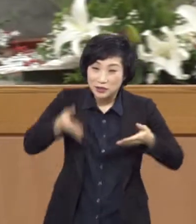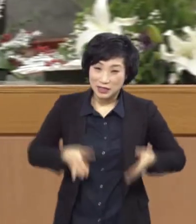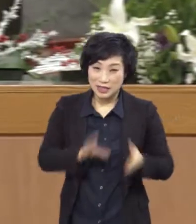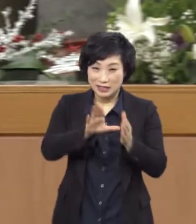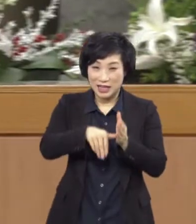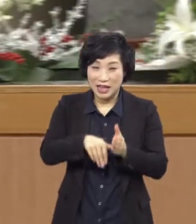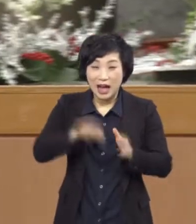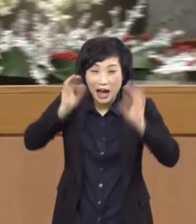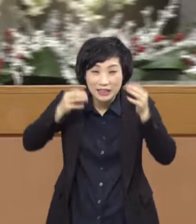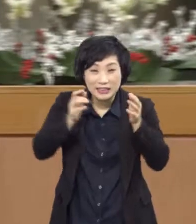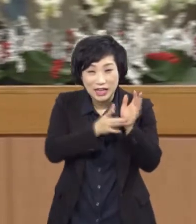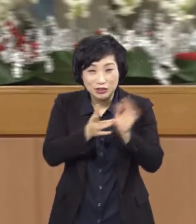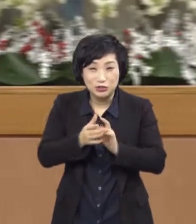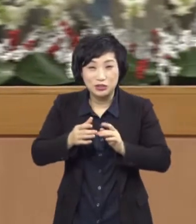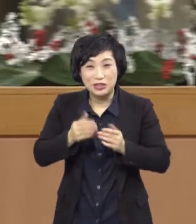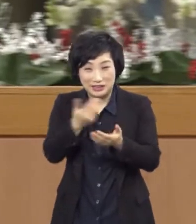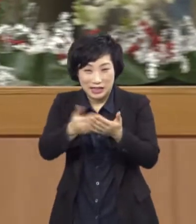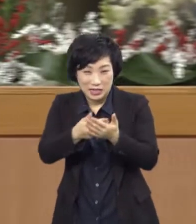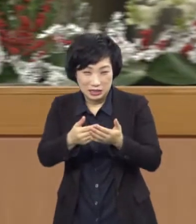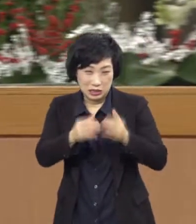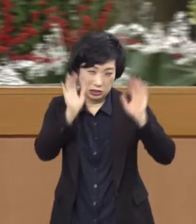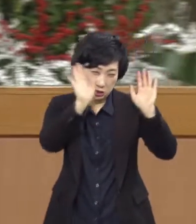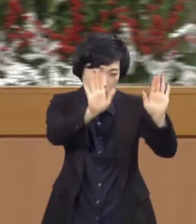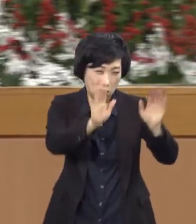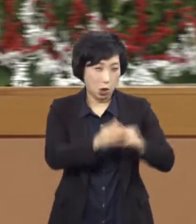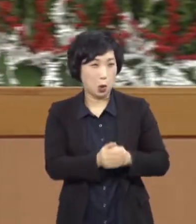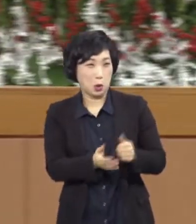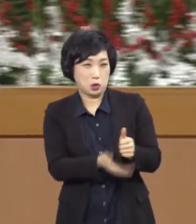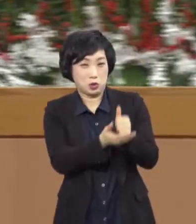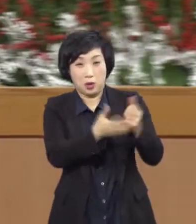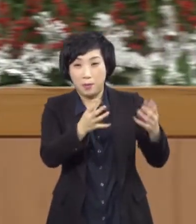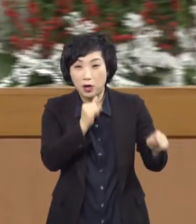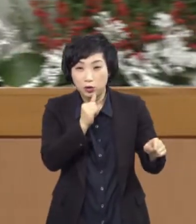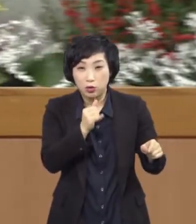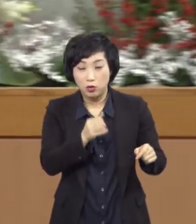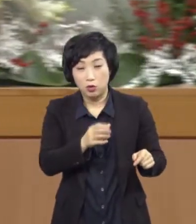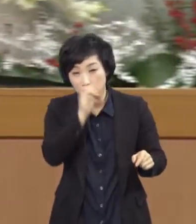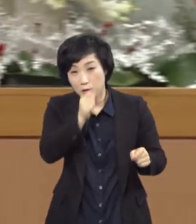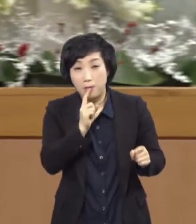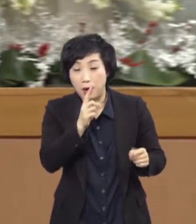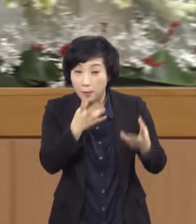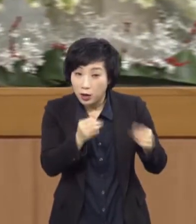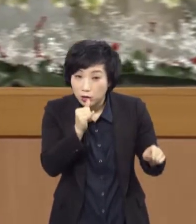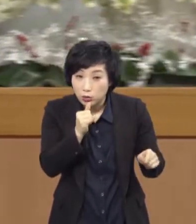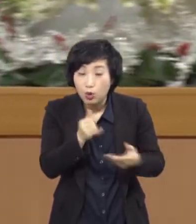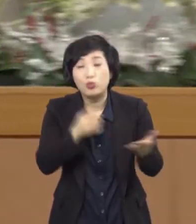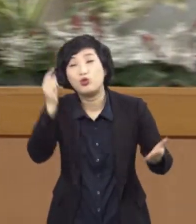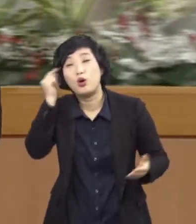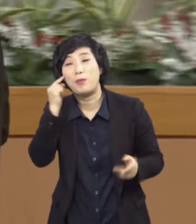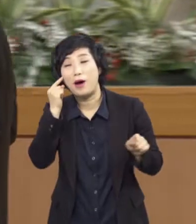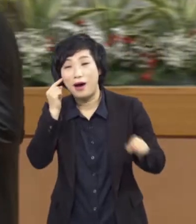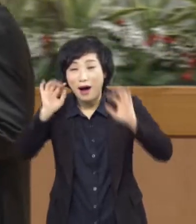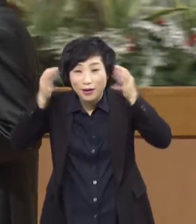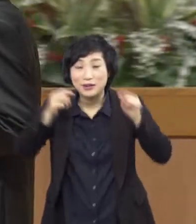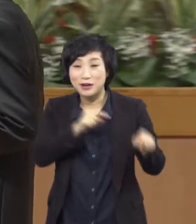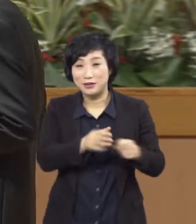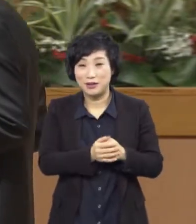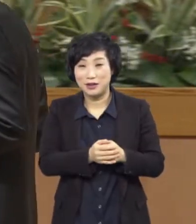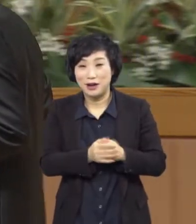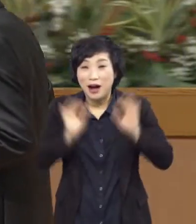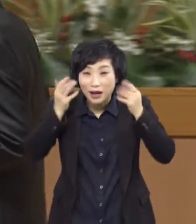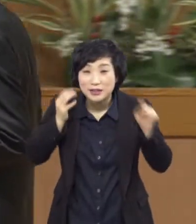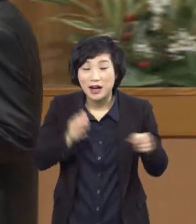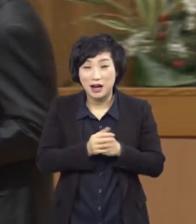칭찬합니다. 애기를 그려놓고 애기 예수, 애기 예수. 애기가 모르겠어. 애기가 모르겠어.